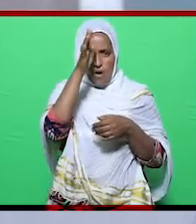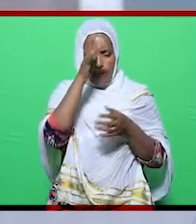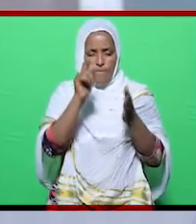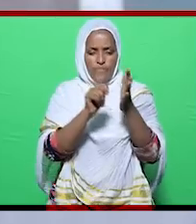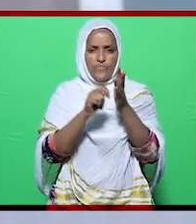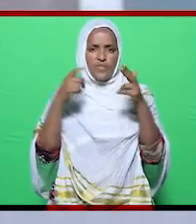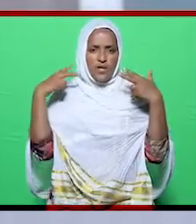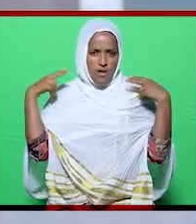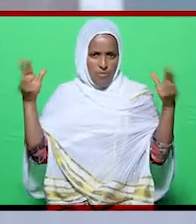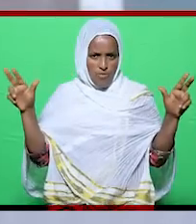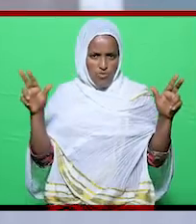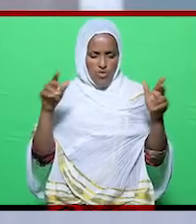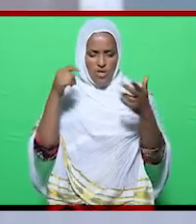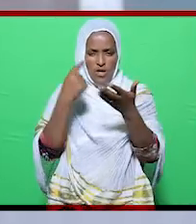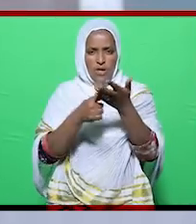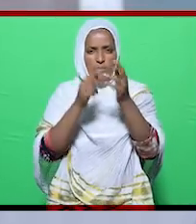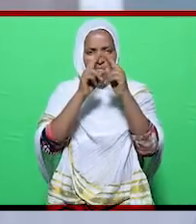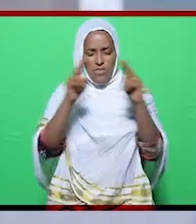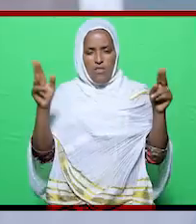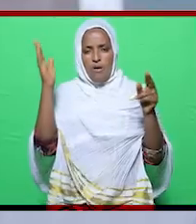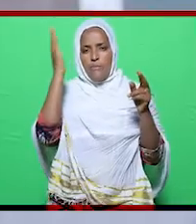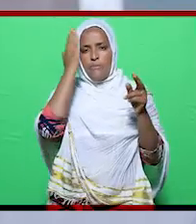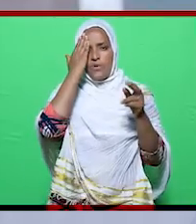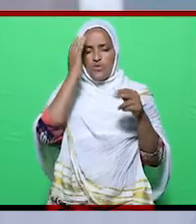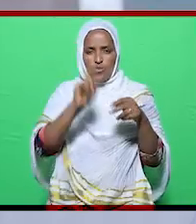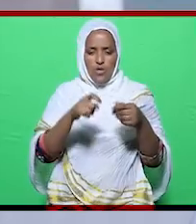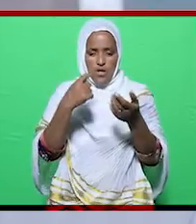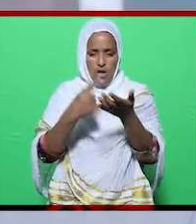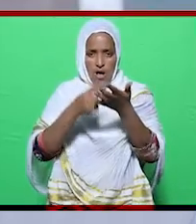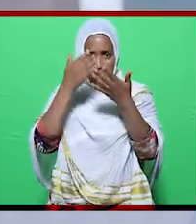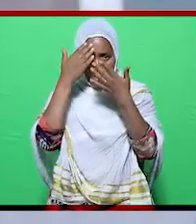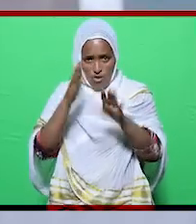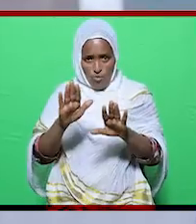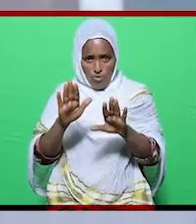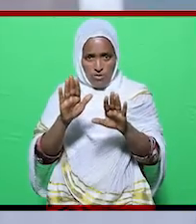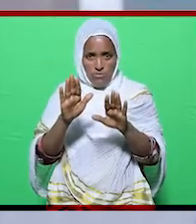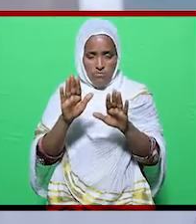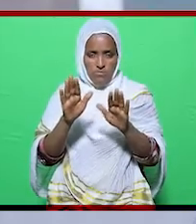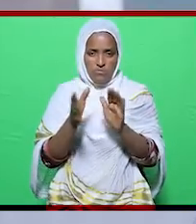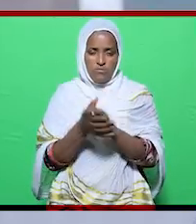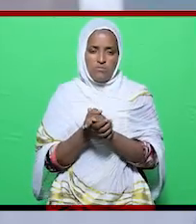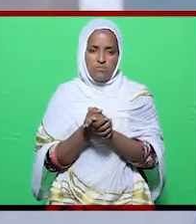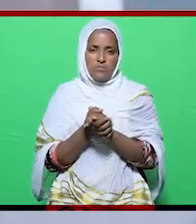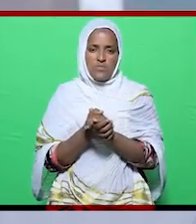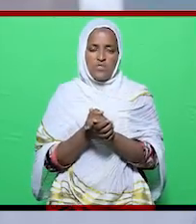ማን ነው አባ ተክለ ሃይማኖት? ይሄ በጣም መታወቅ አለበት። ይሄ ካልታወቀ